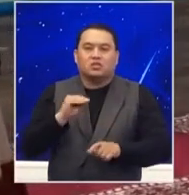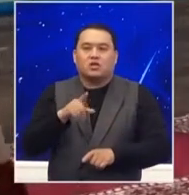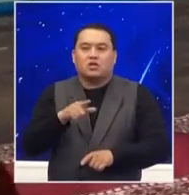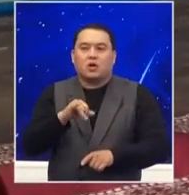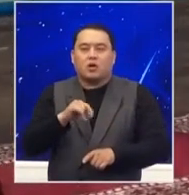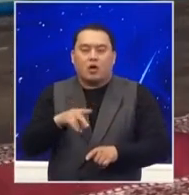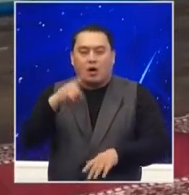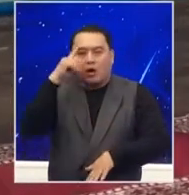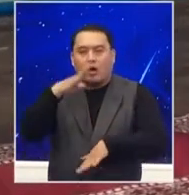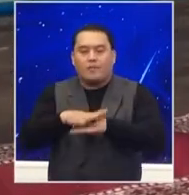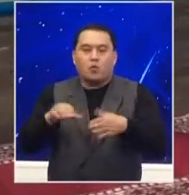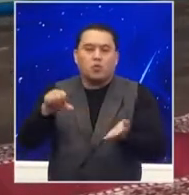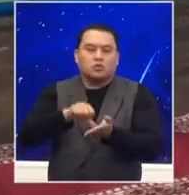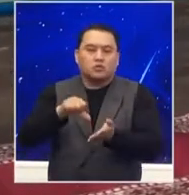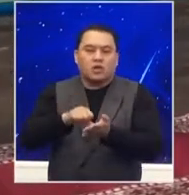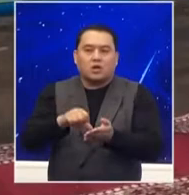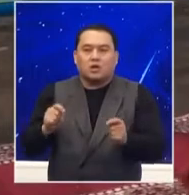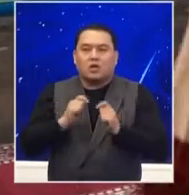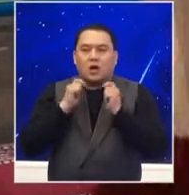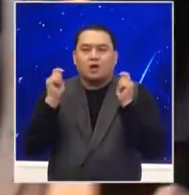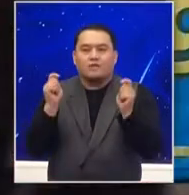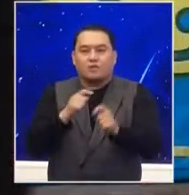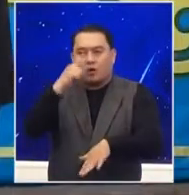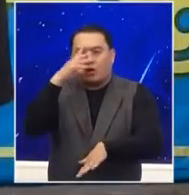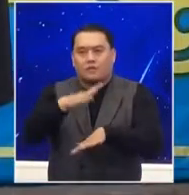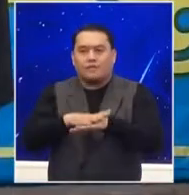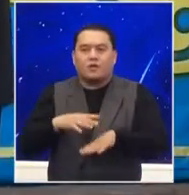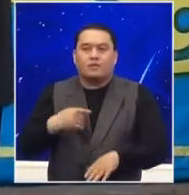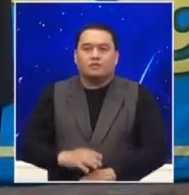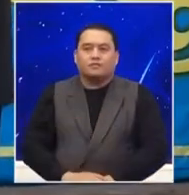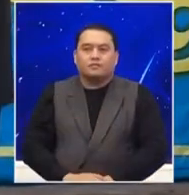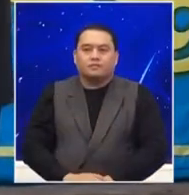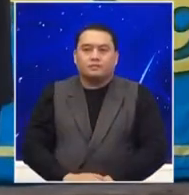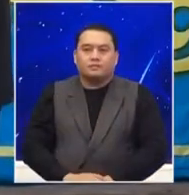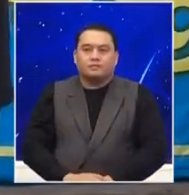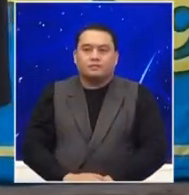Амандык Баталов принял участие в торжественной церемонии вручения ключей новоселам.